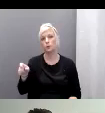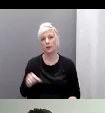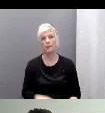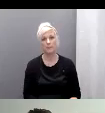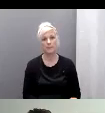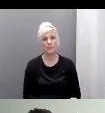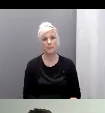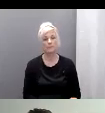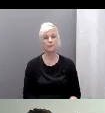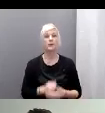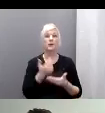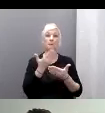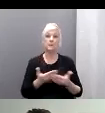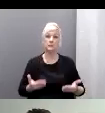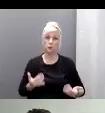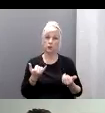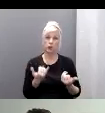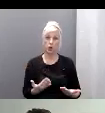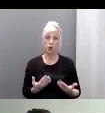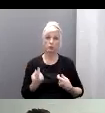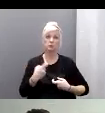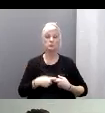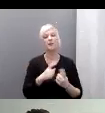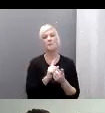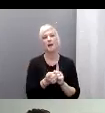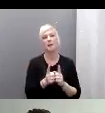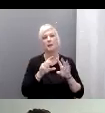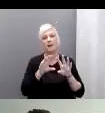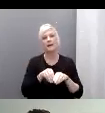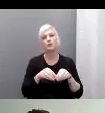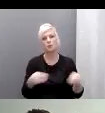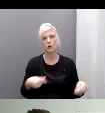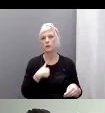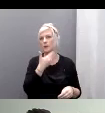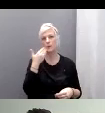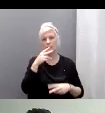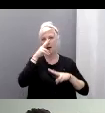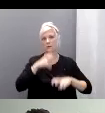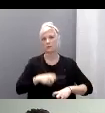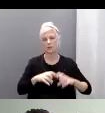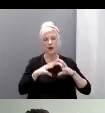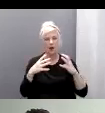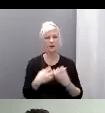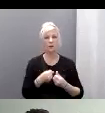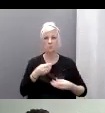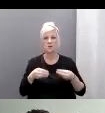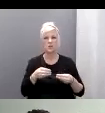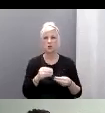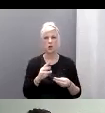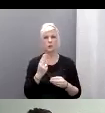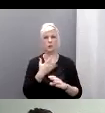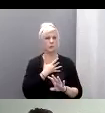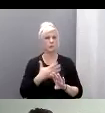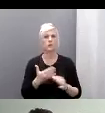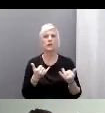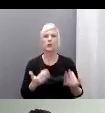som presentationen kommer handla om är då preliminära resultat. Jag har inte hunnit analysera allt material ännu. Men de teman